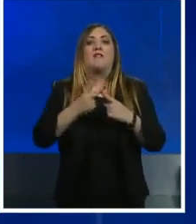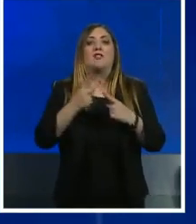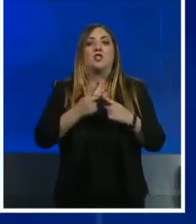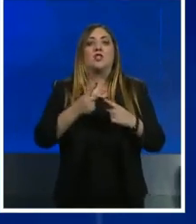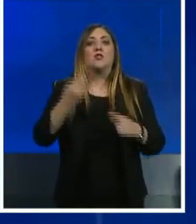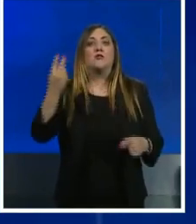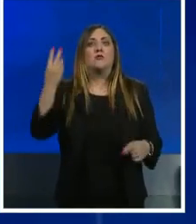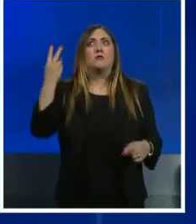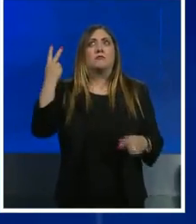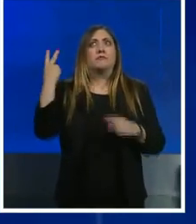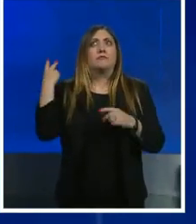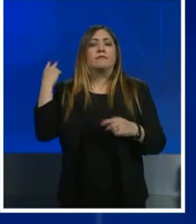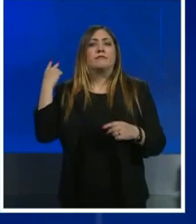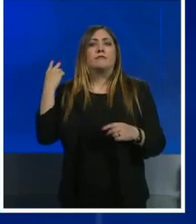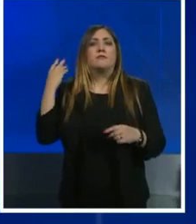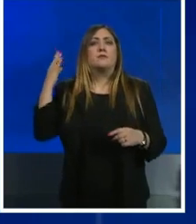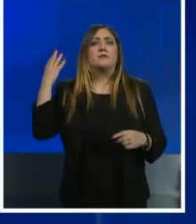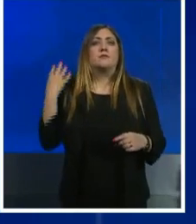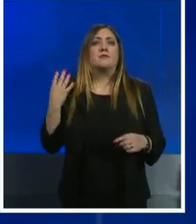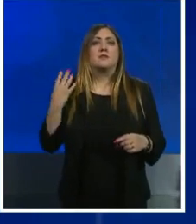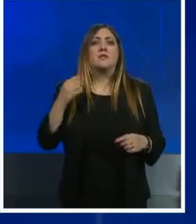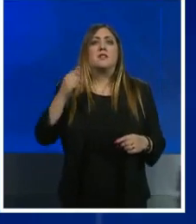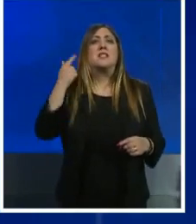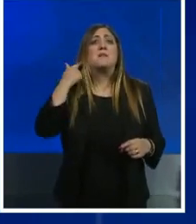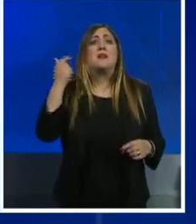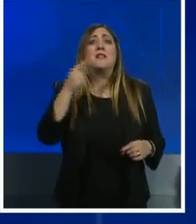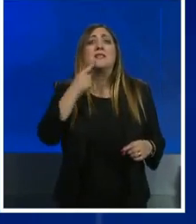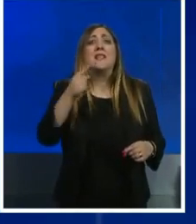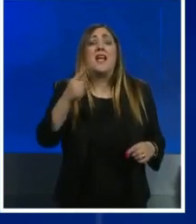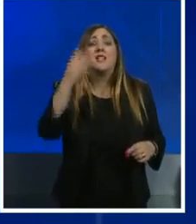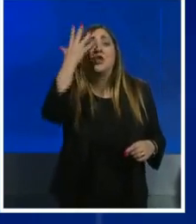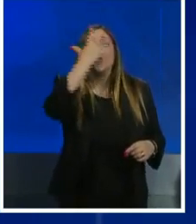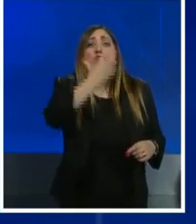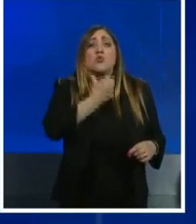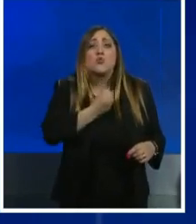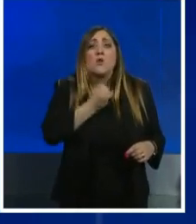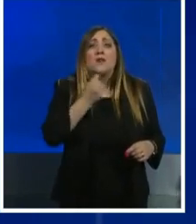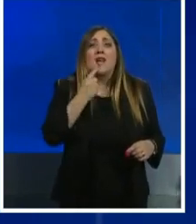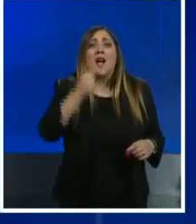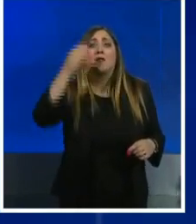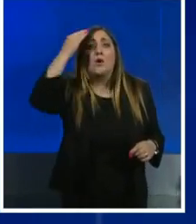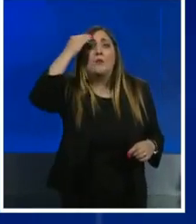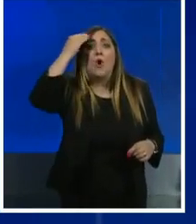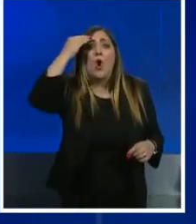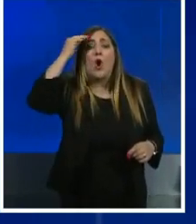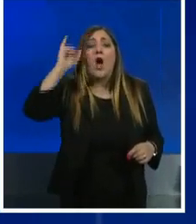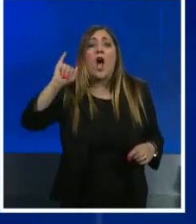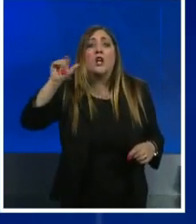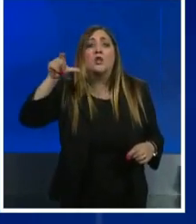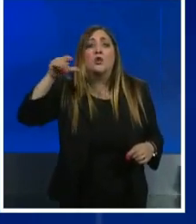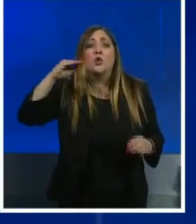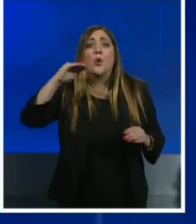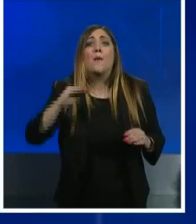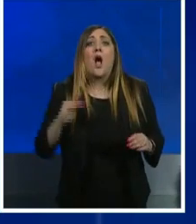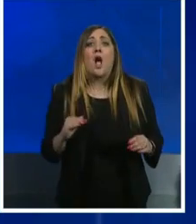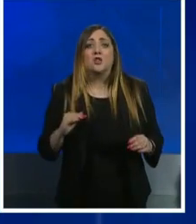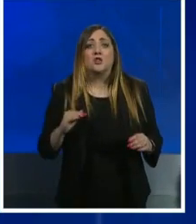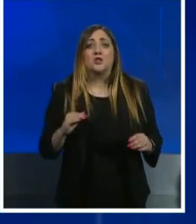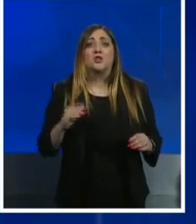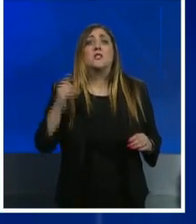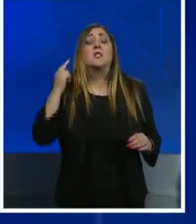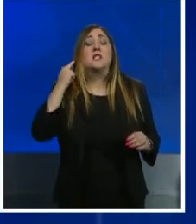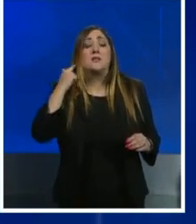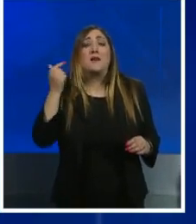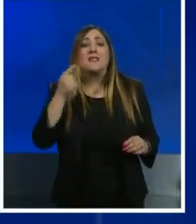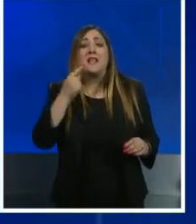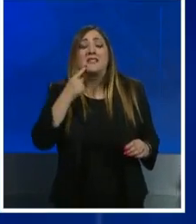għadda, li s-suwed għandhom IQ baxxa. Smajtek tgħidha, smajtek ukoll tgħid li huma